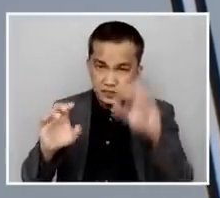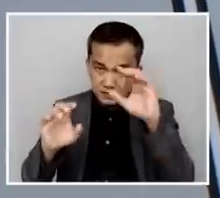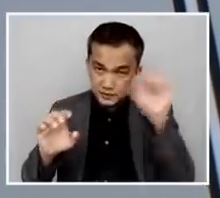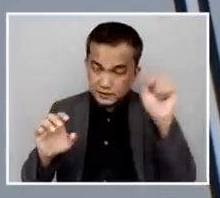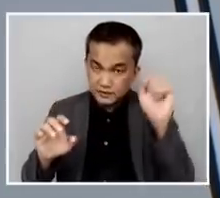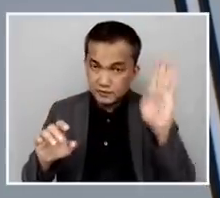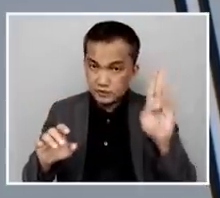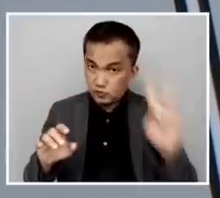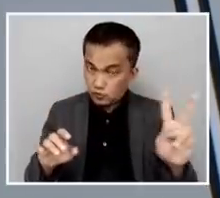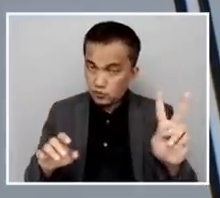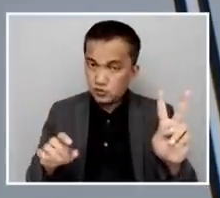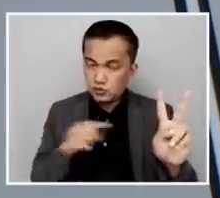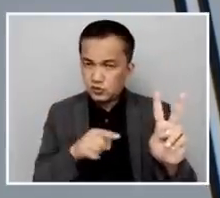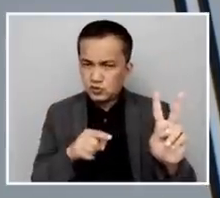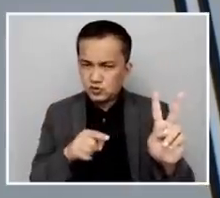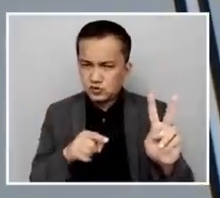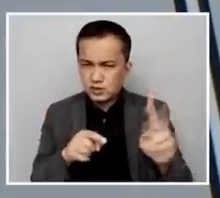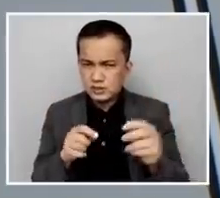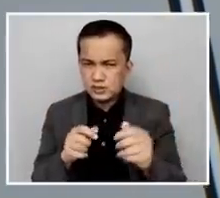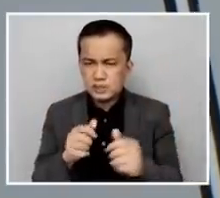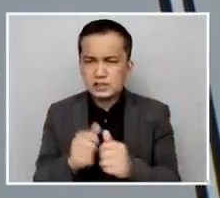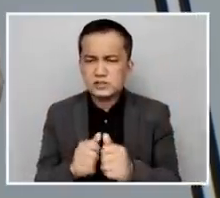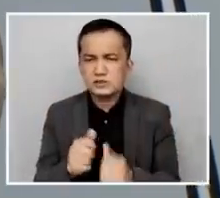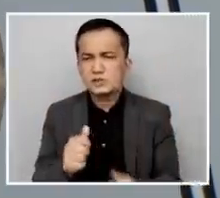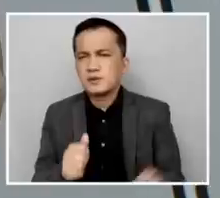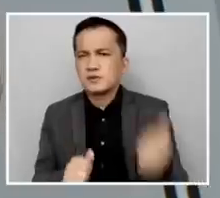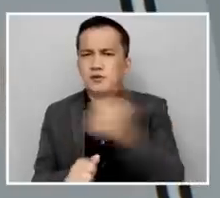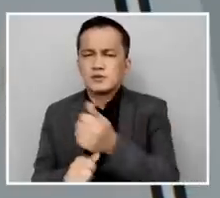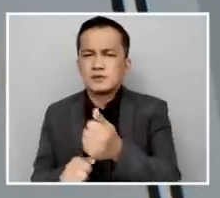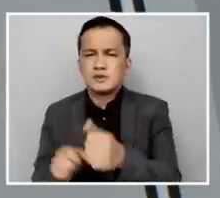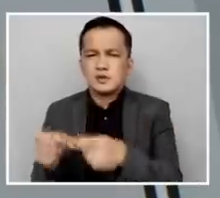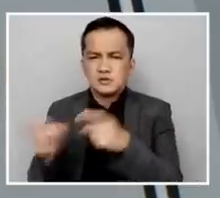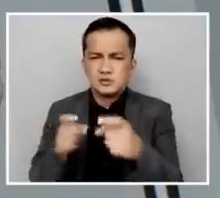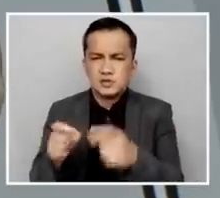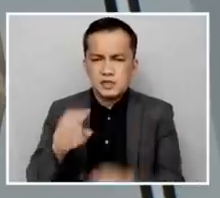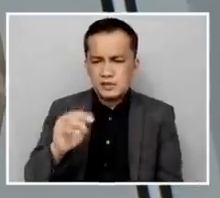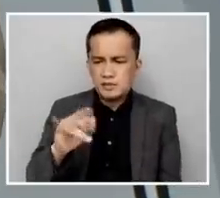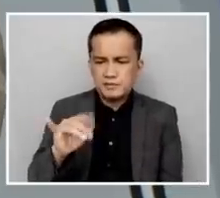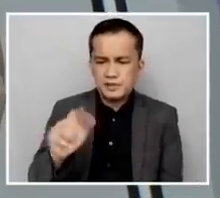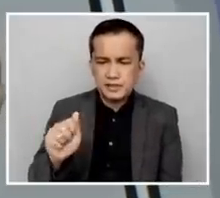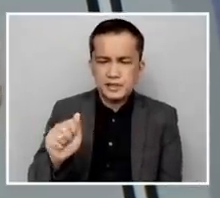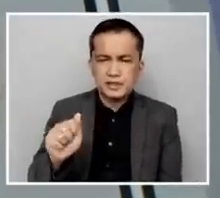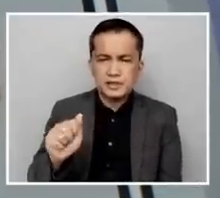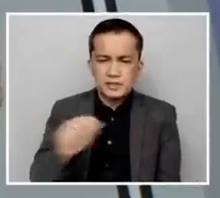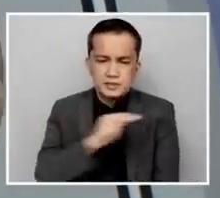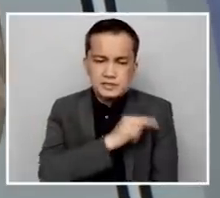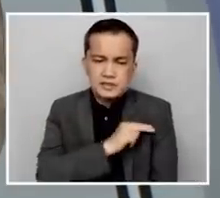Jr. na i-take over na ang Malampayan Natural Gas Project.